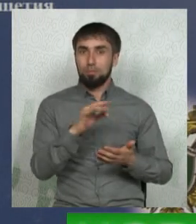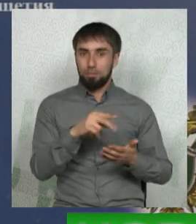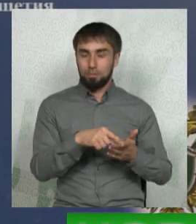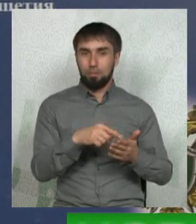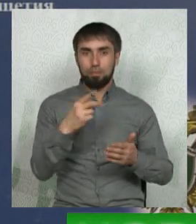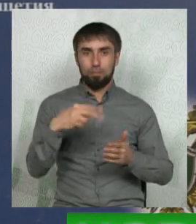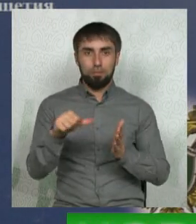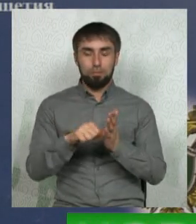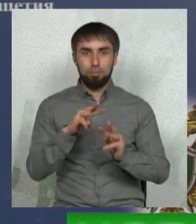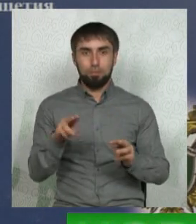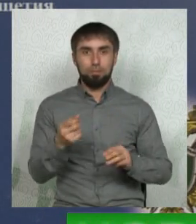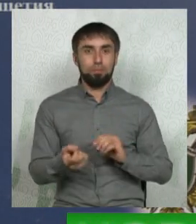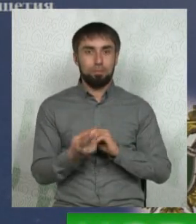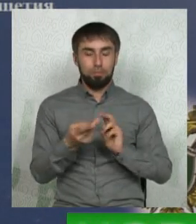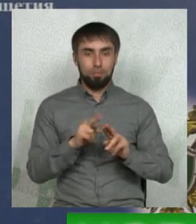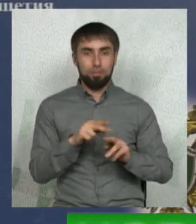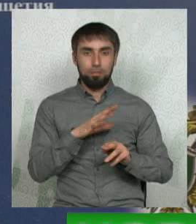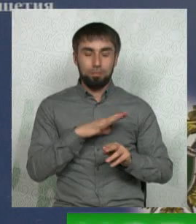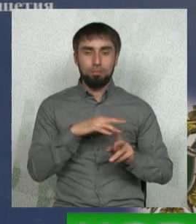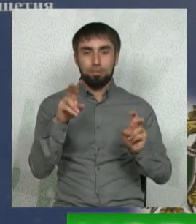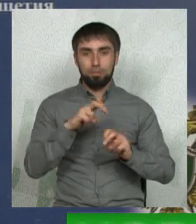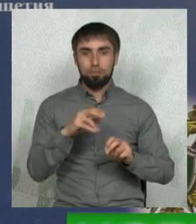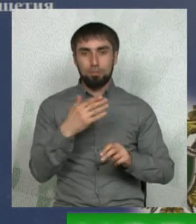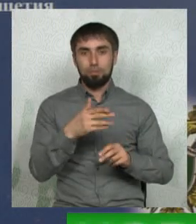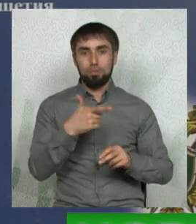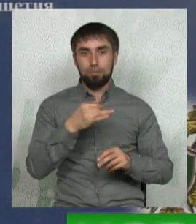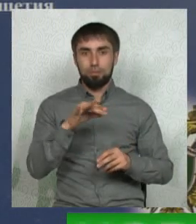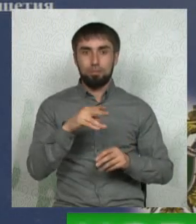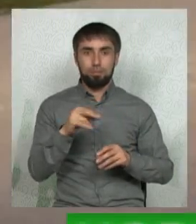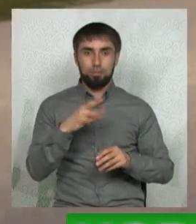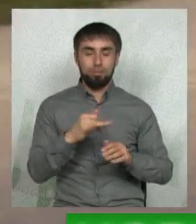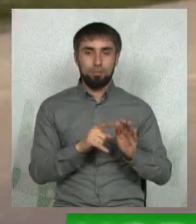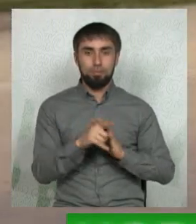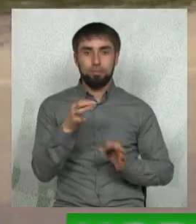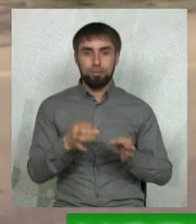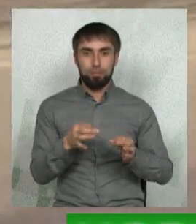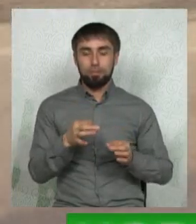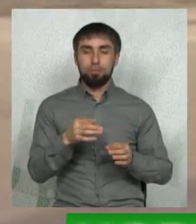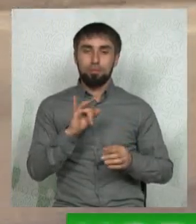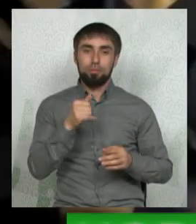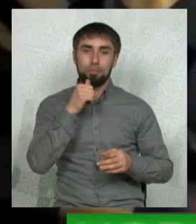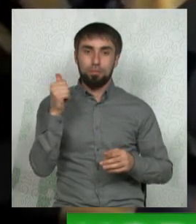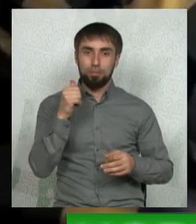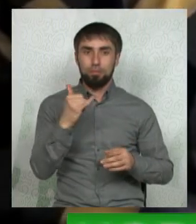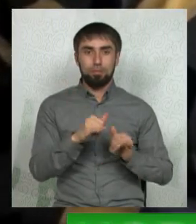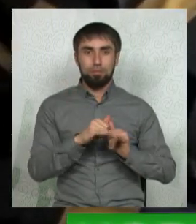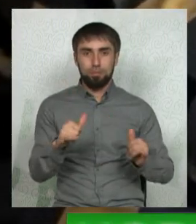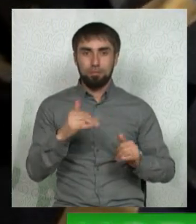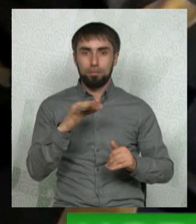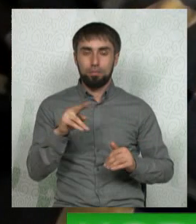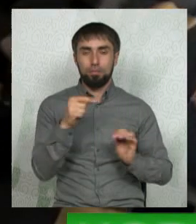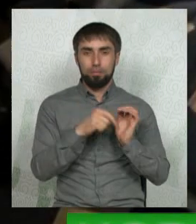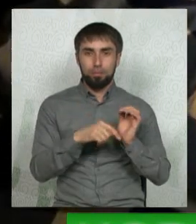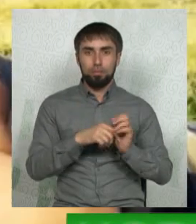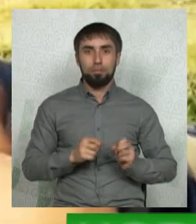были подтверждены. Сейчас, в настоящее время, данное гражданское дело находится в производстве суда. Как и прежде, самым распространенным видом